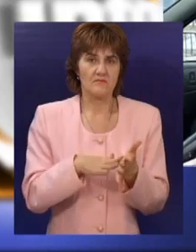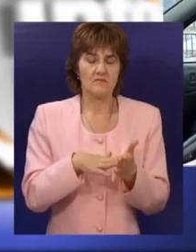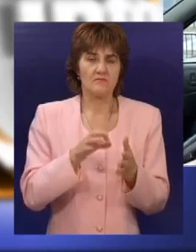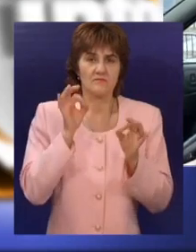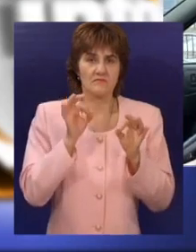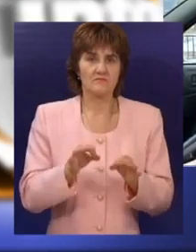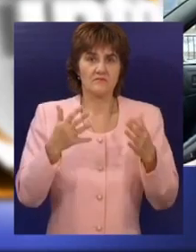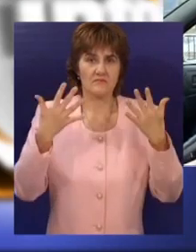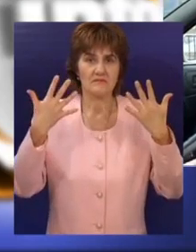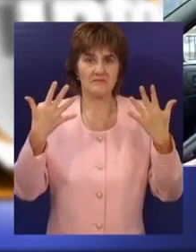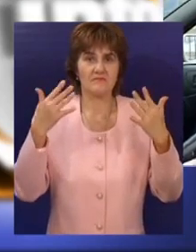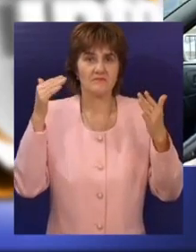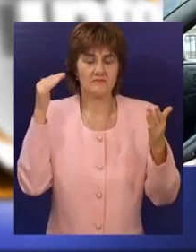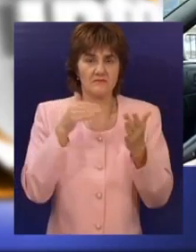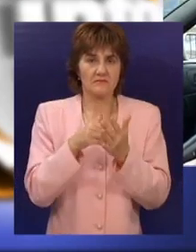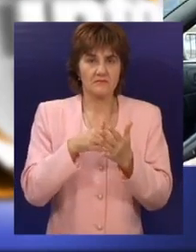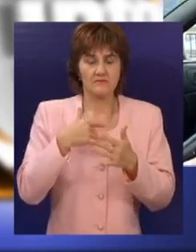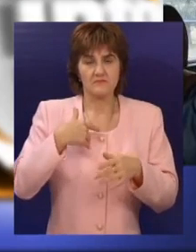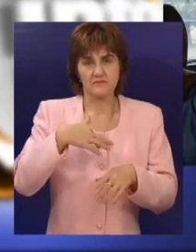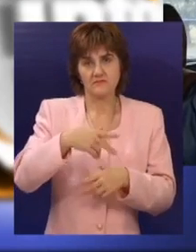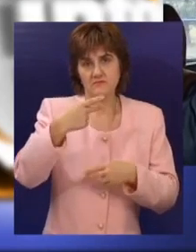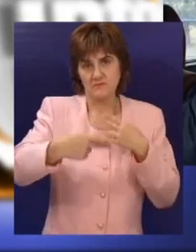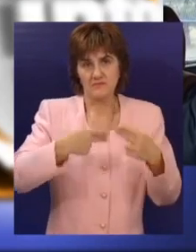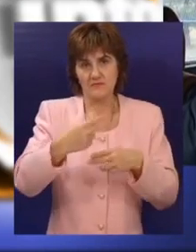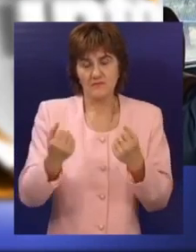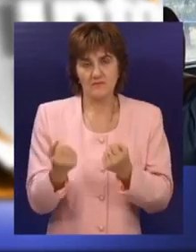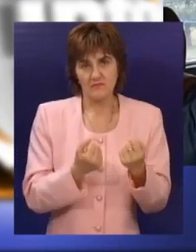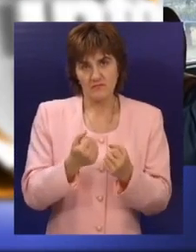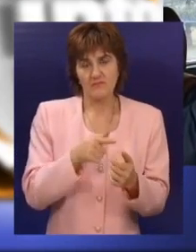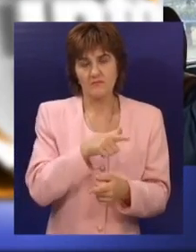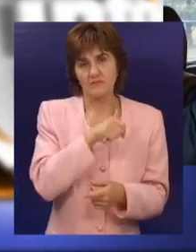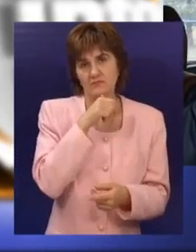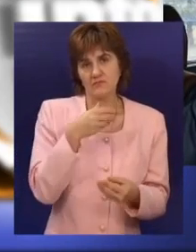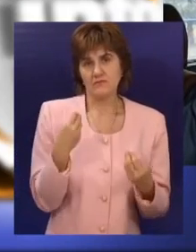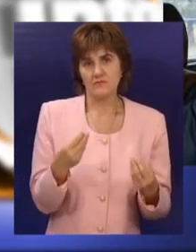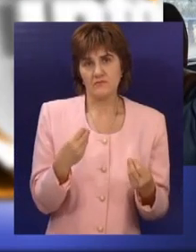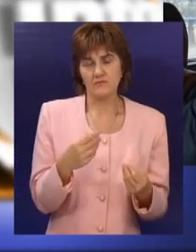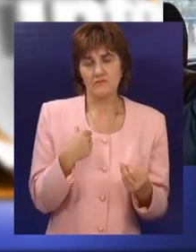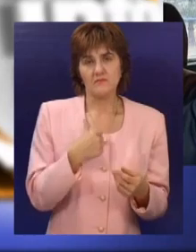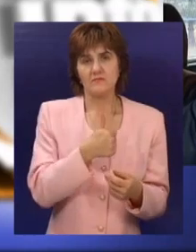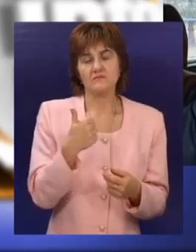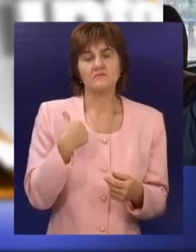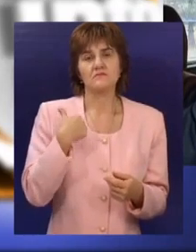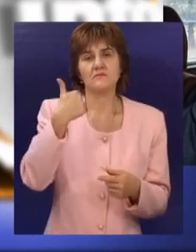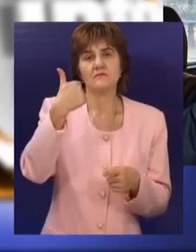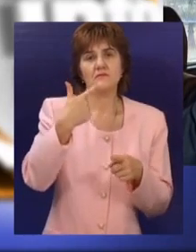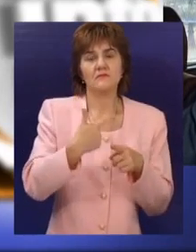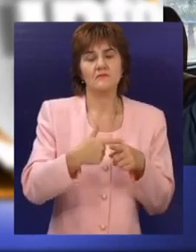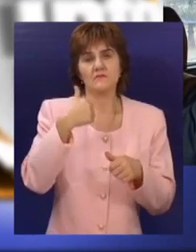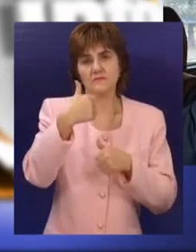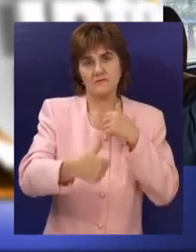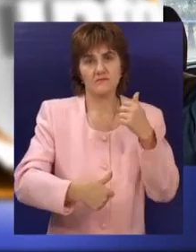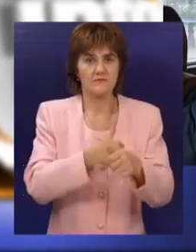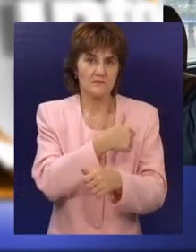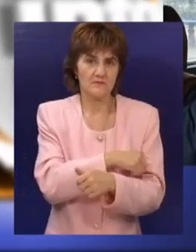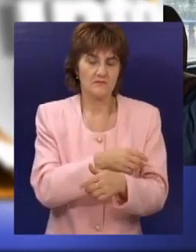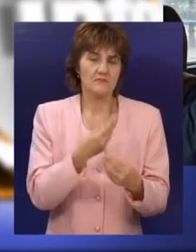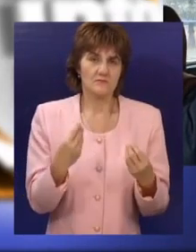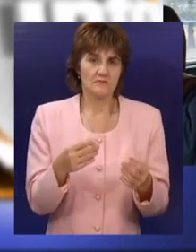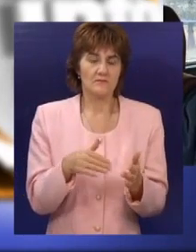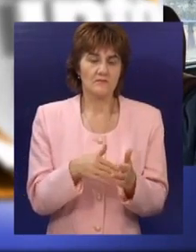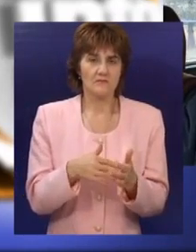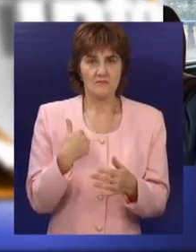jedno 4 do 5 puta godišnje. Znači. To je dobro. I godišnjem jednom nosim auto na... A zbog čega je dobro?